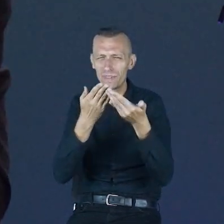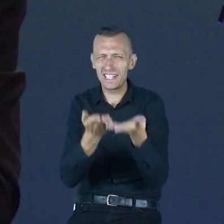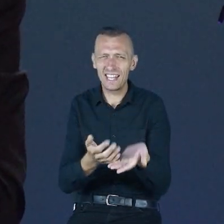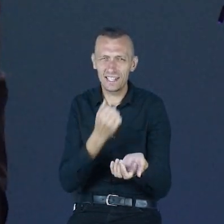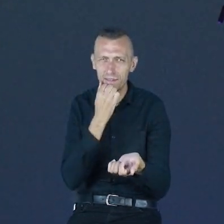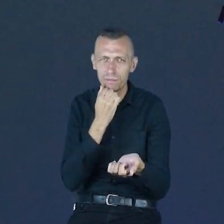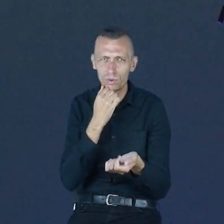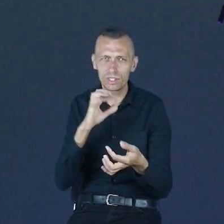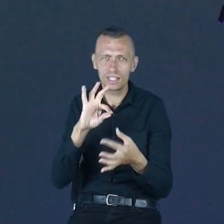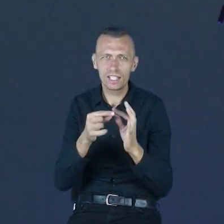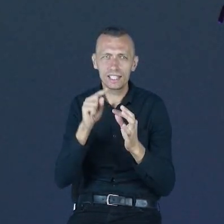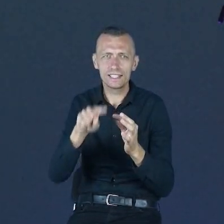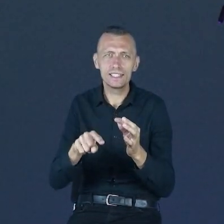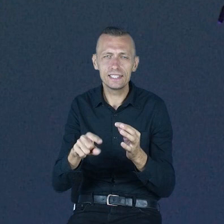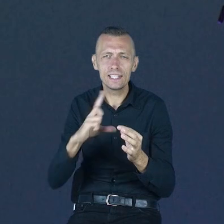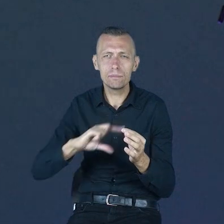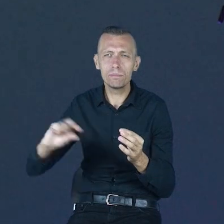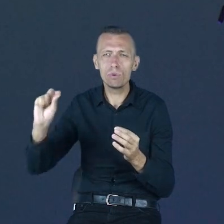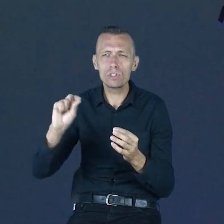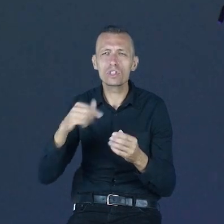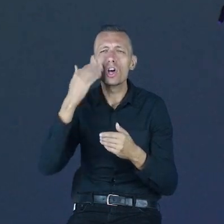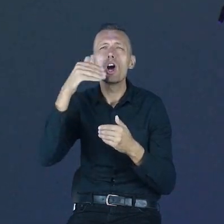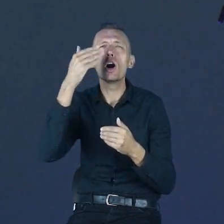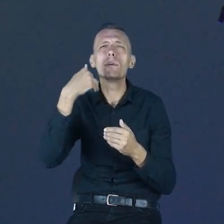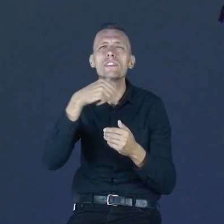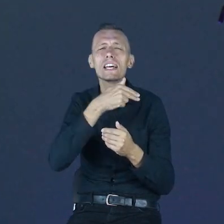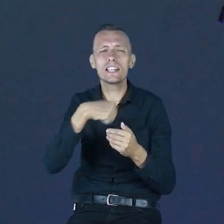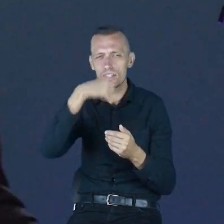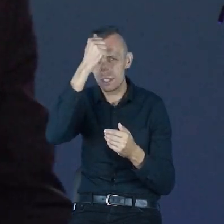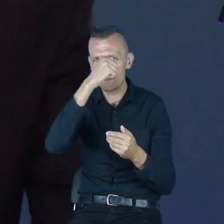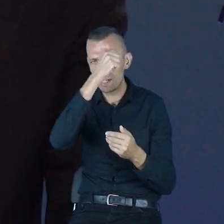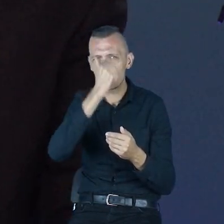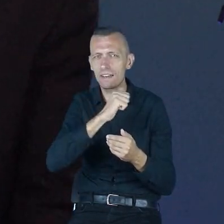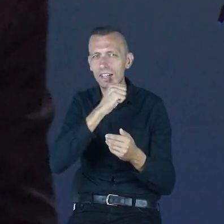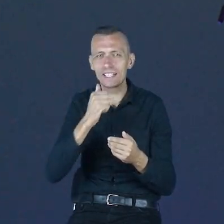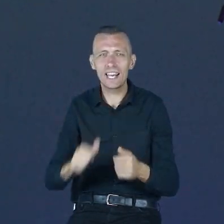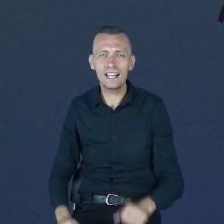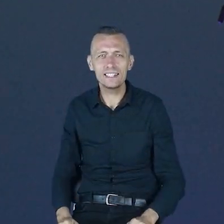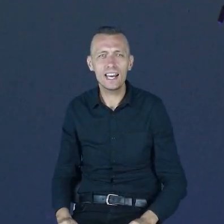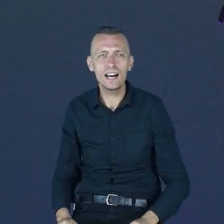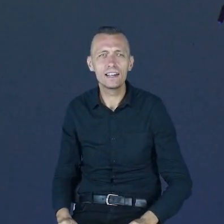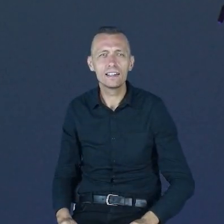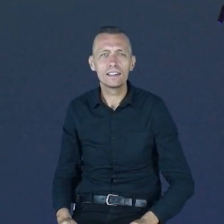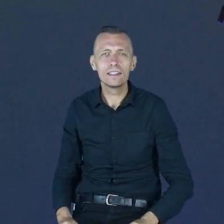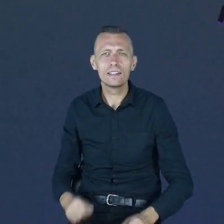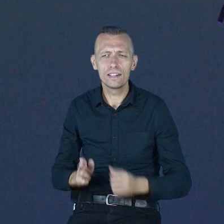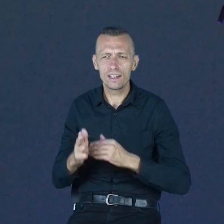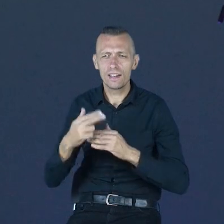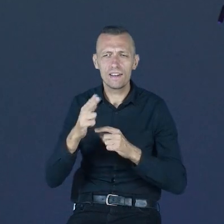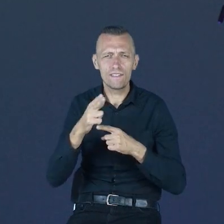nie stąpasz bosą nogą po ziemi. To skorpiony i węże nie będą w stanie cię ukąsić.